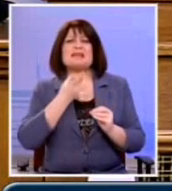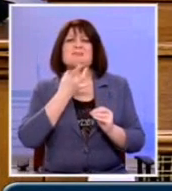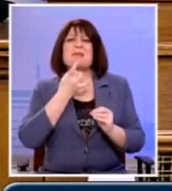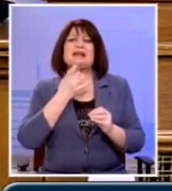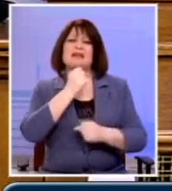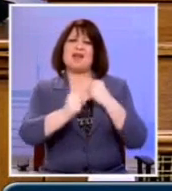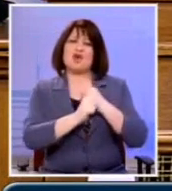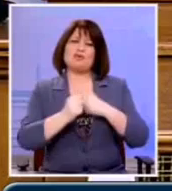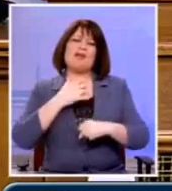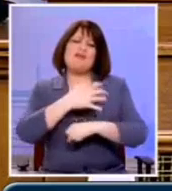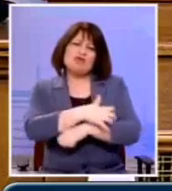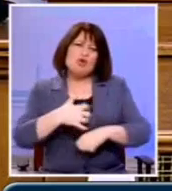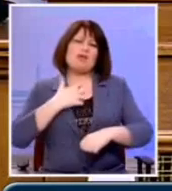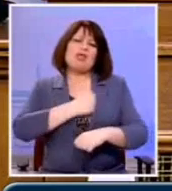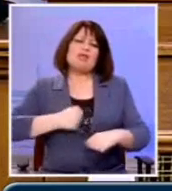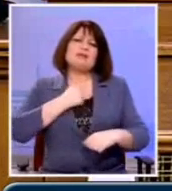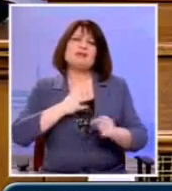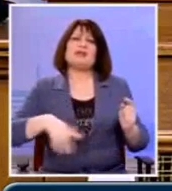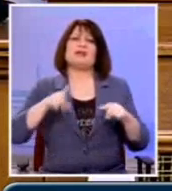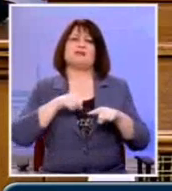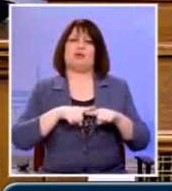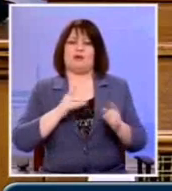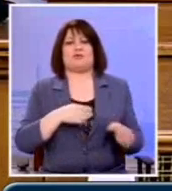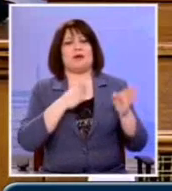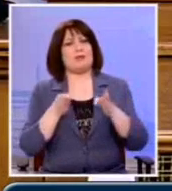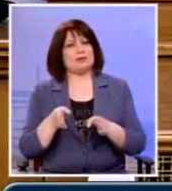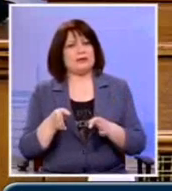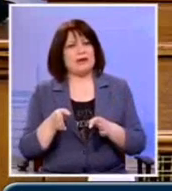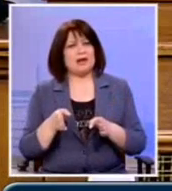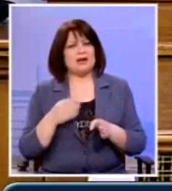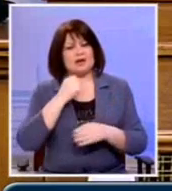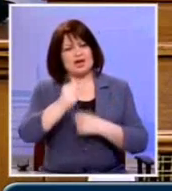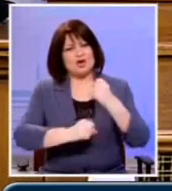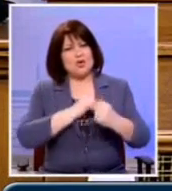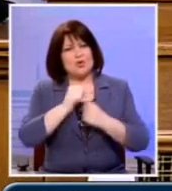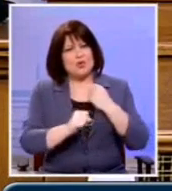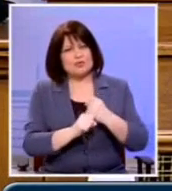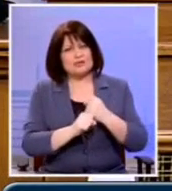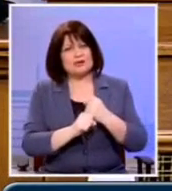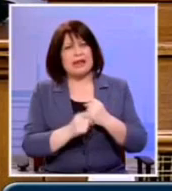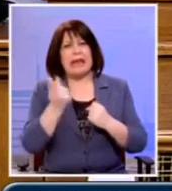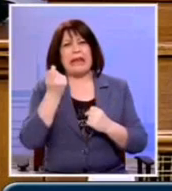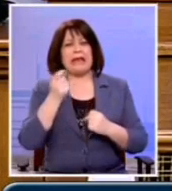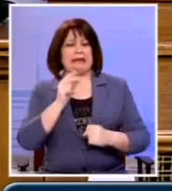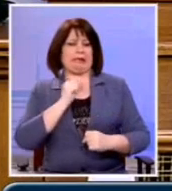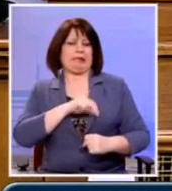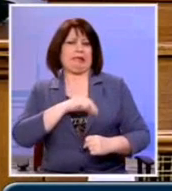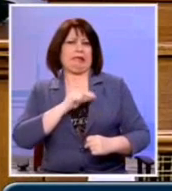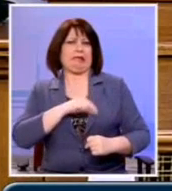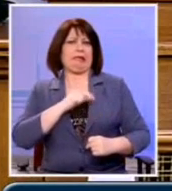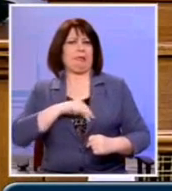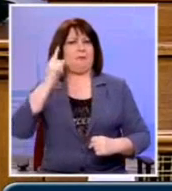χρόνια της δυστυχίας του ελληνικού λαού και ταυτόχρονα στα χρόνια που λίγοι πλούτησαν και